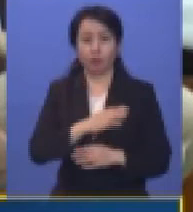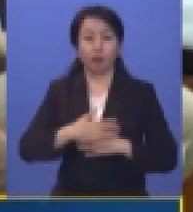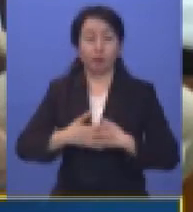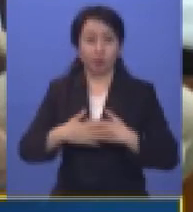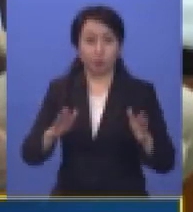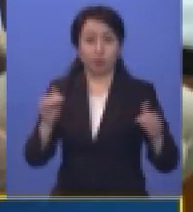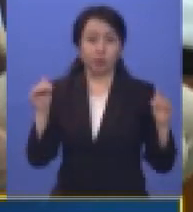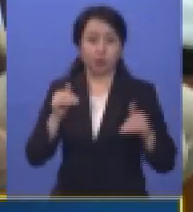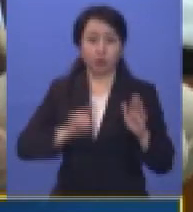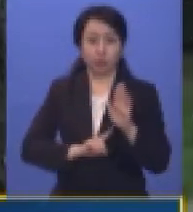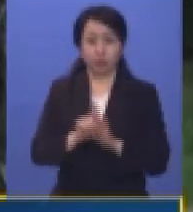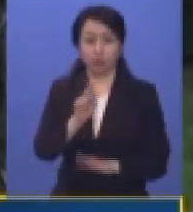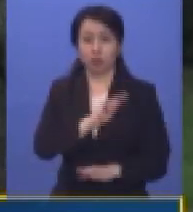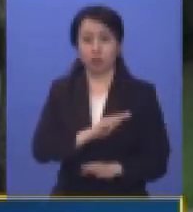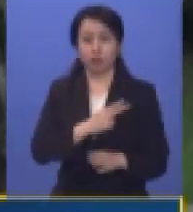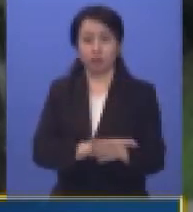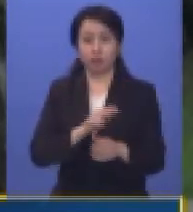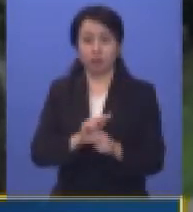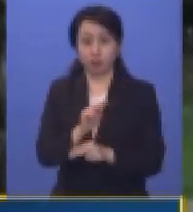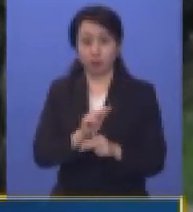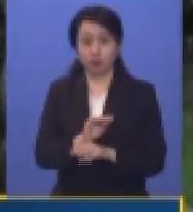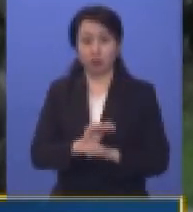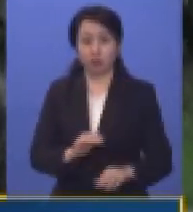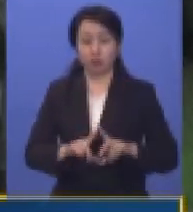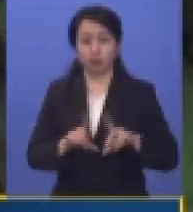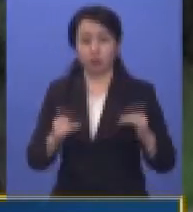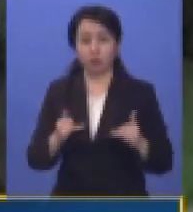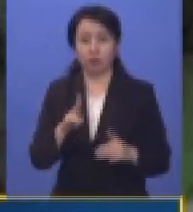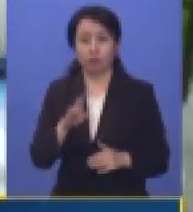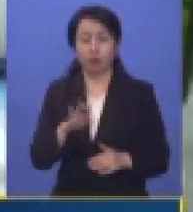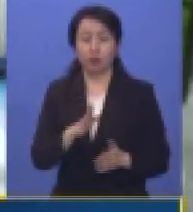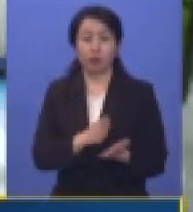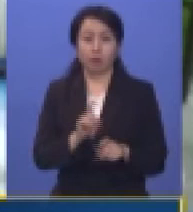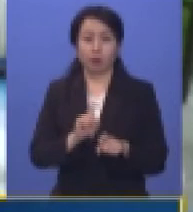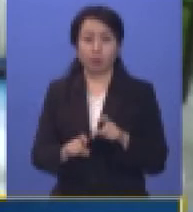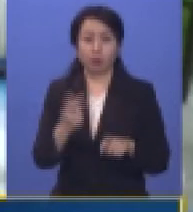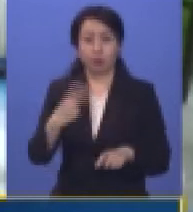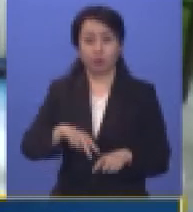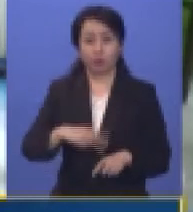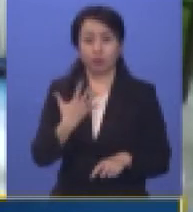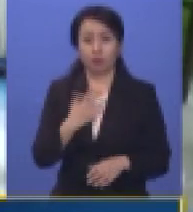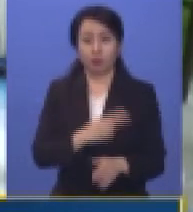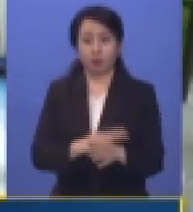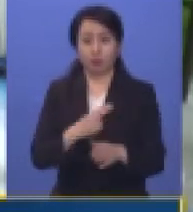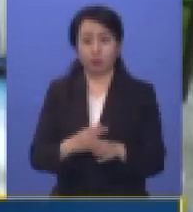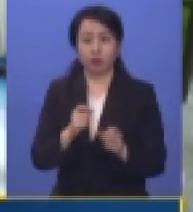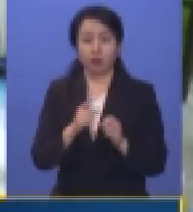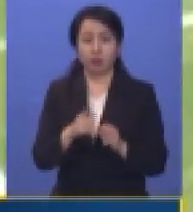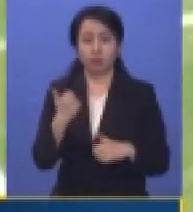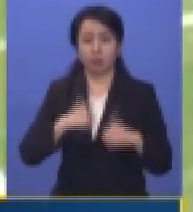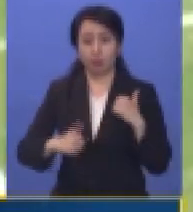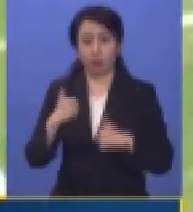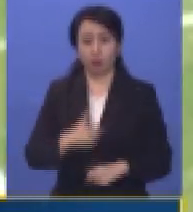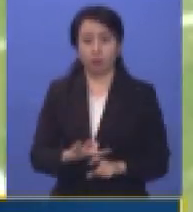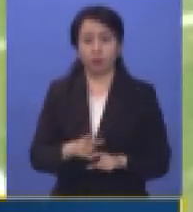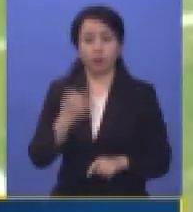выпускницей колледжа, начала свой путь с воспитателя в детском саду. Сейчас же она методист, курирует работу 25 воспитателей и 11 педагогов.